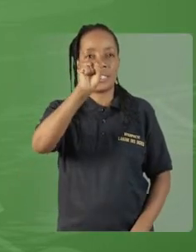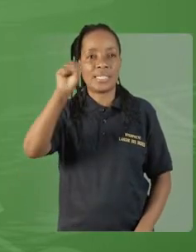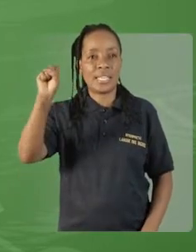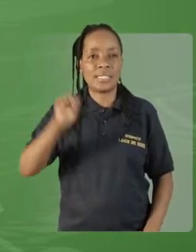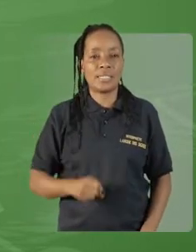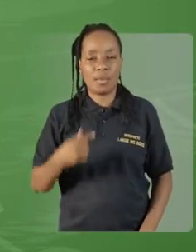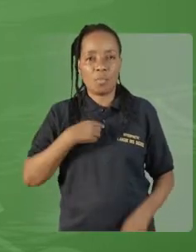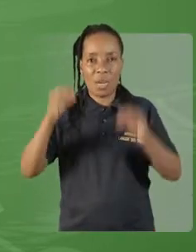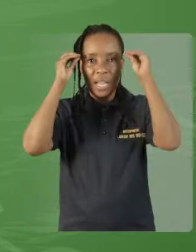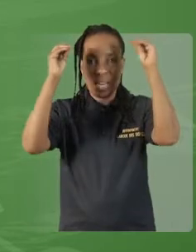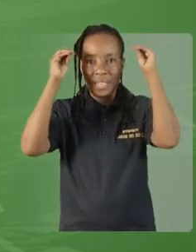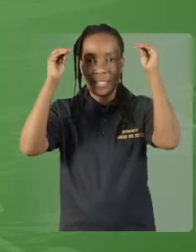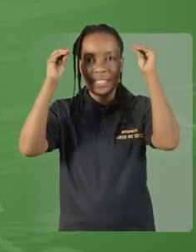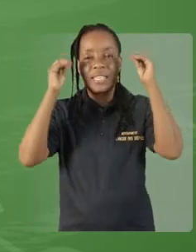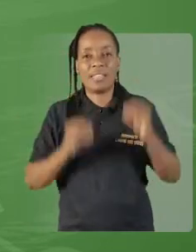enseignante de philosophie.